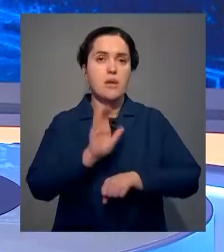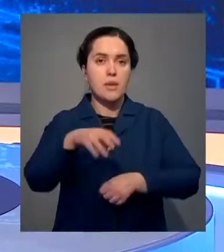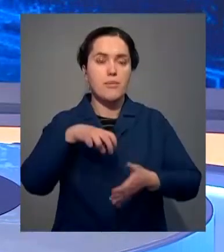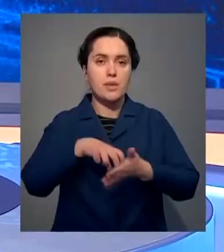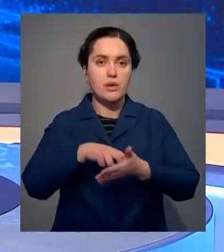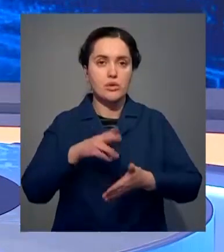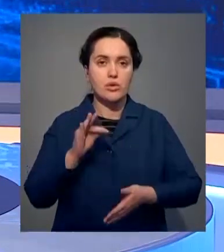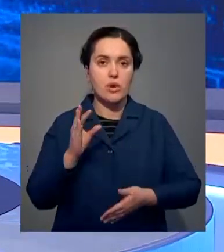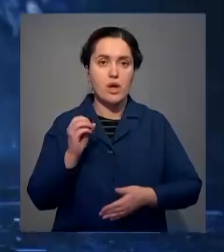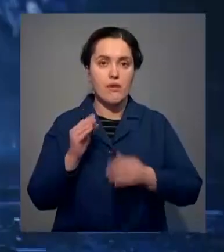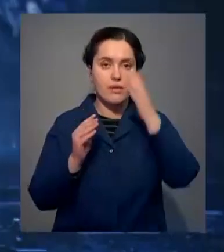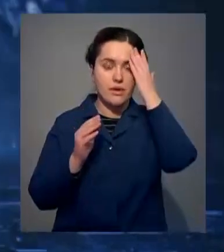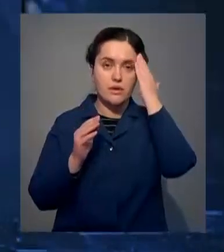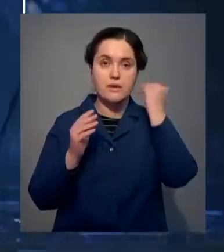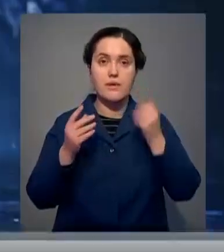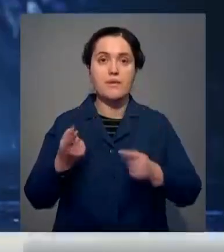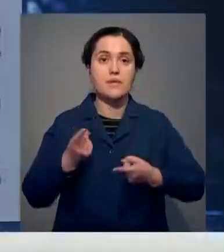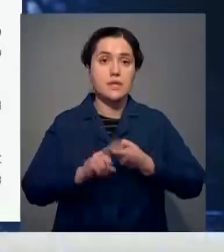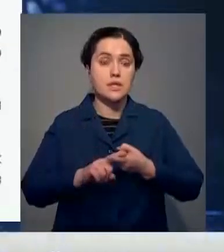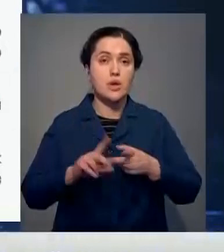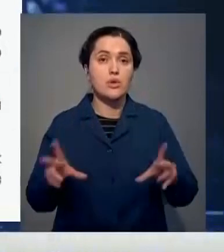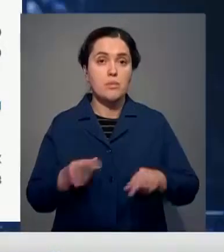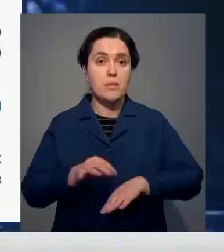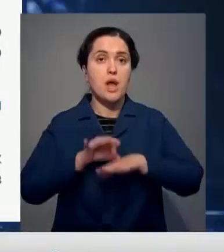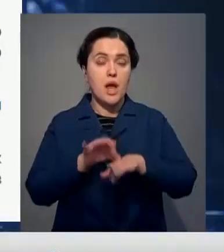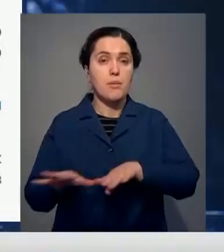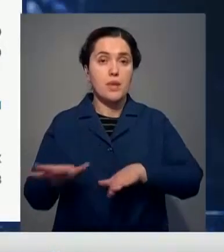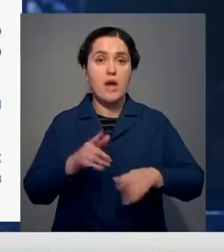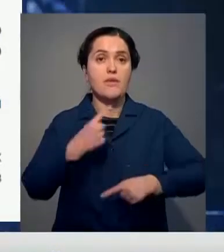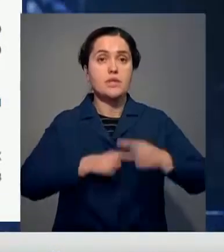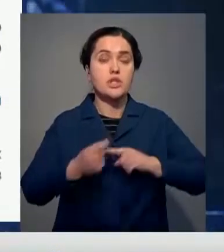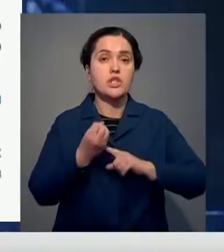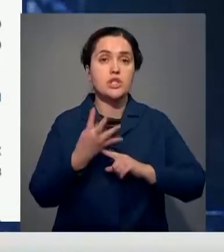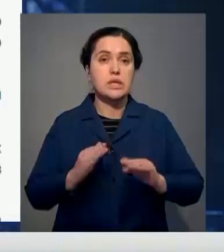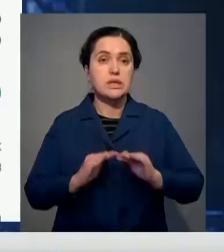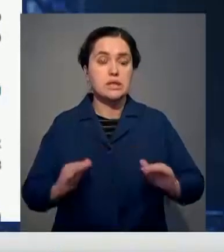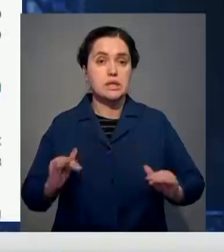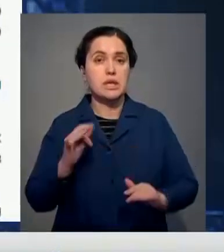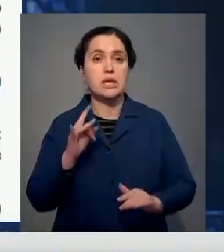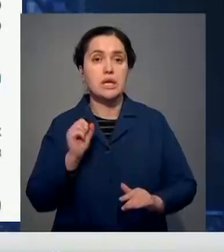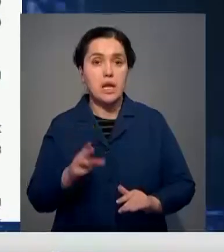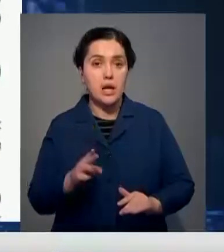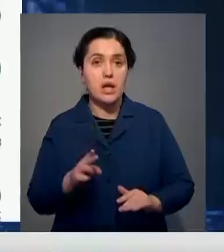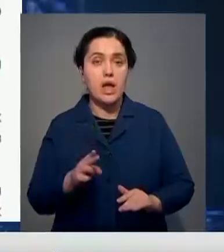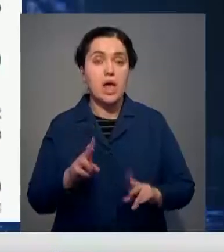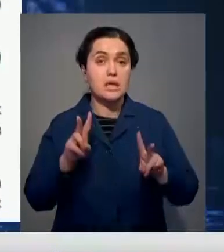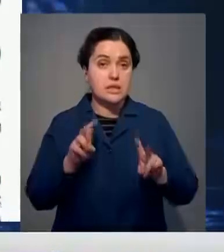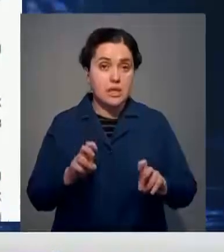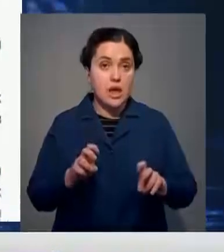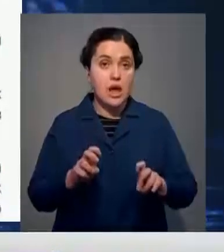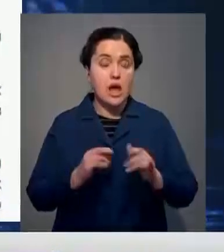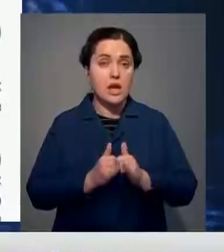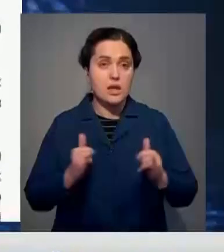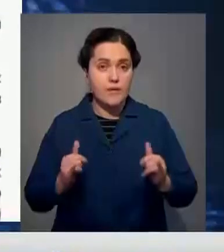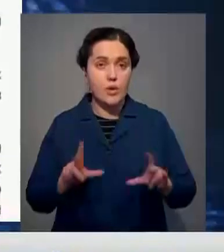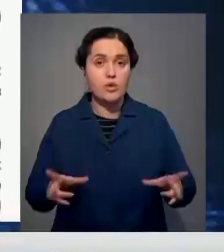Касым-Жомарту Токаеву в связи с успешным проведением операции по возвращению 14 наших детей из Ирака, отметив, цитата, «Развивая